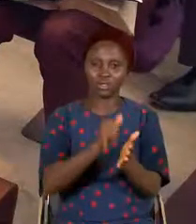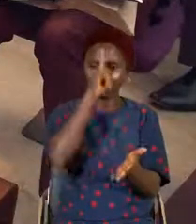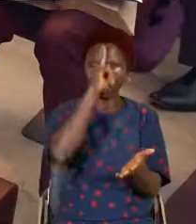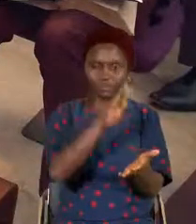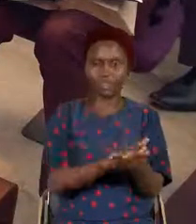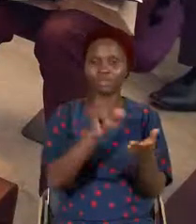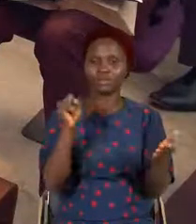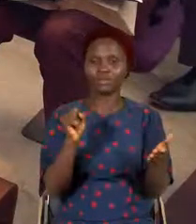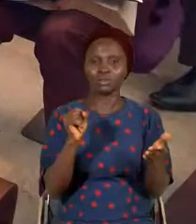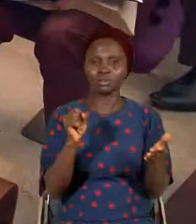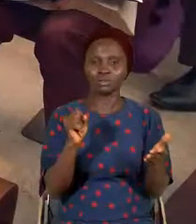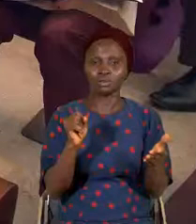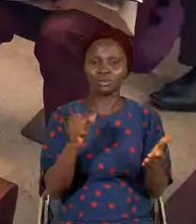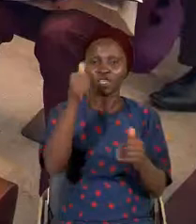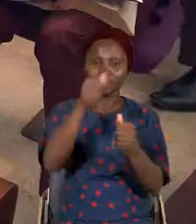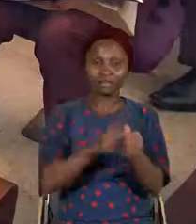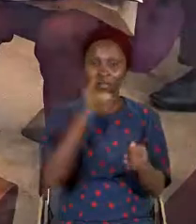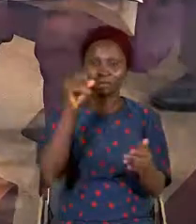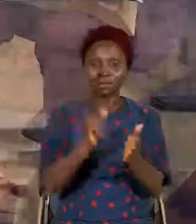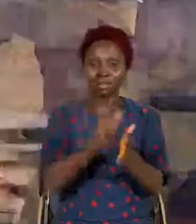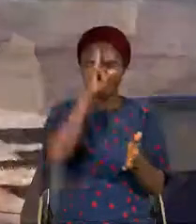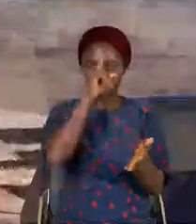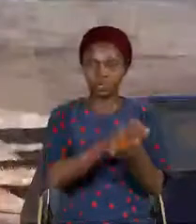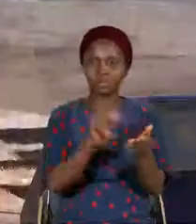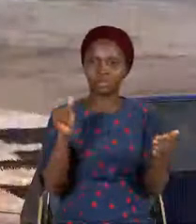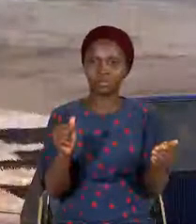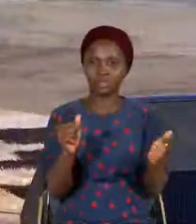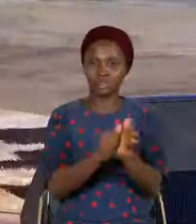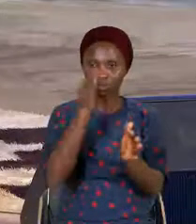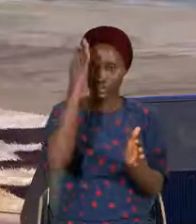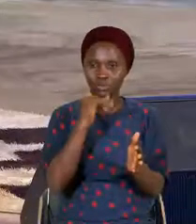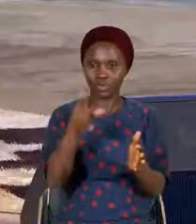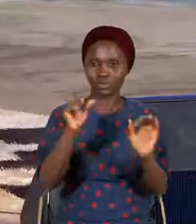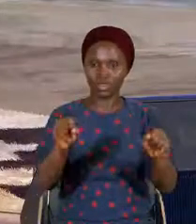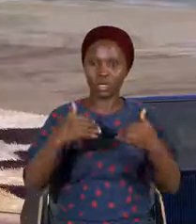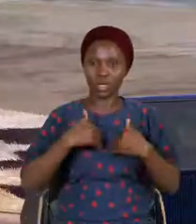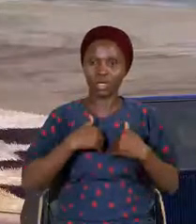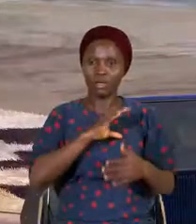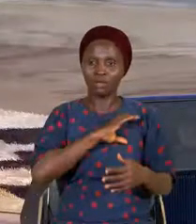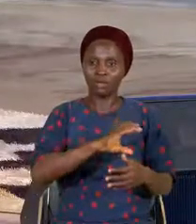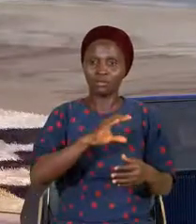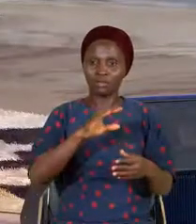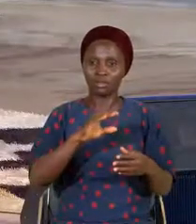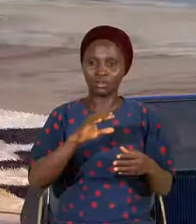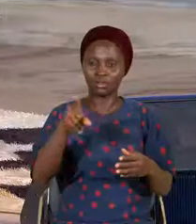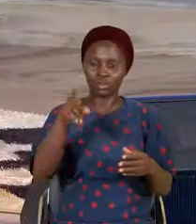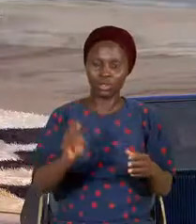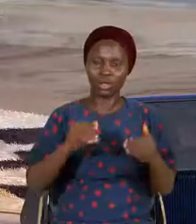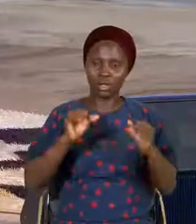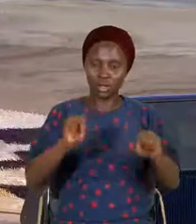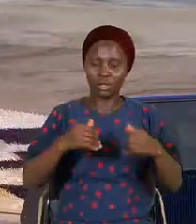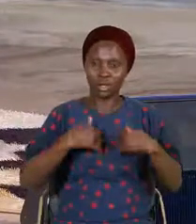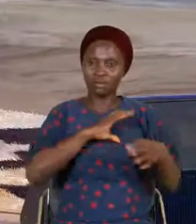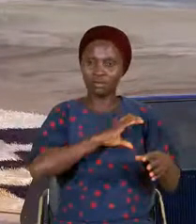De quiconque croit, pas d'exception, de quiconque croit. C'est pourquoi vous pouvez avoir l'assurance pour dire: je crois au